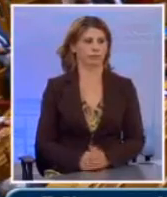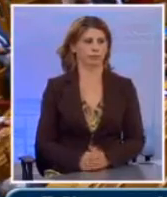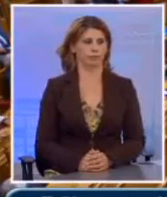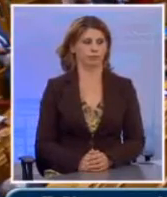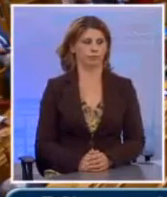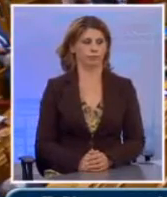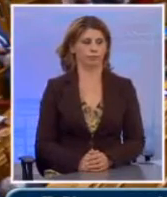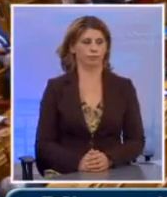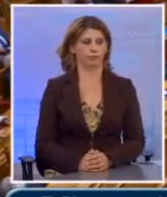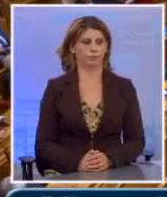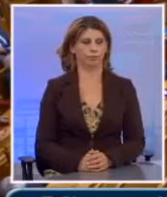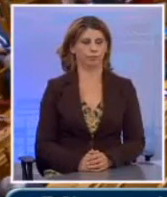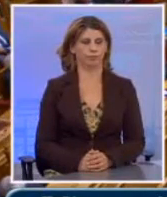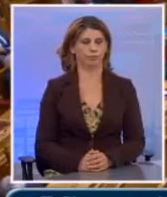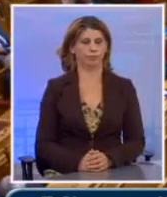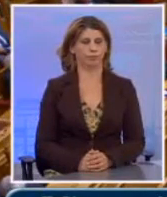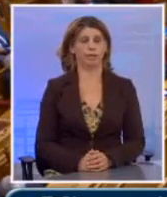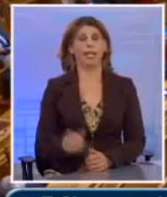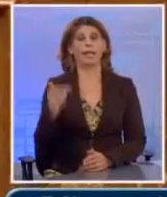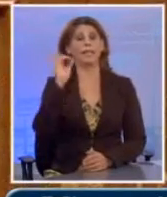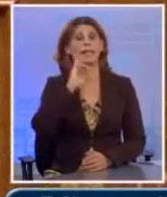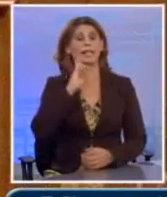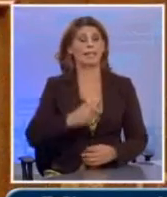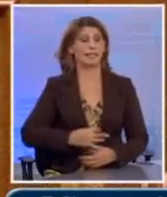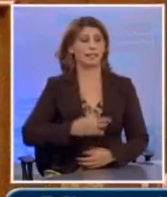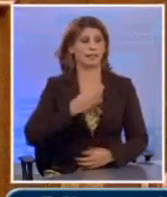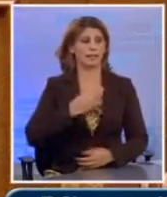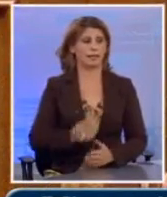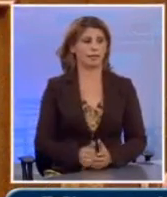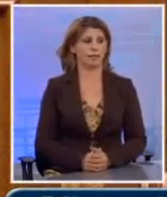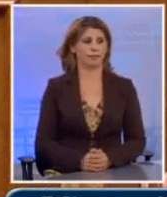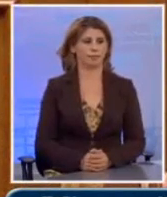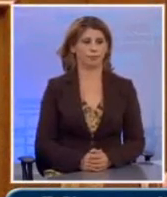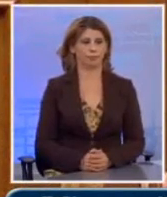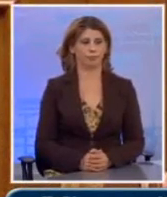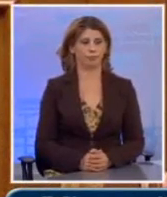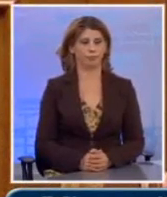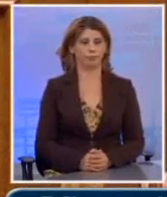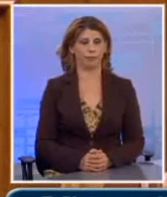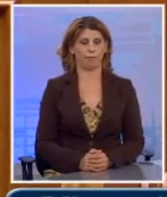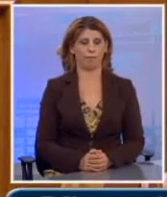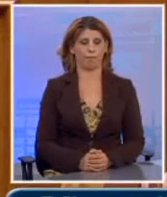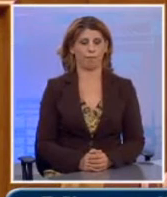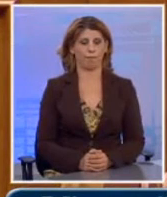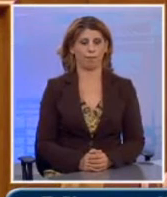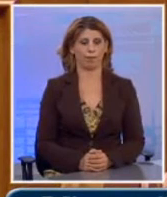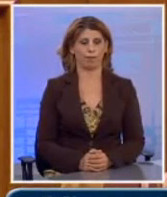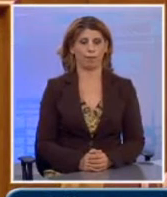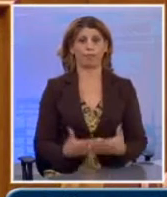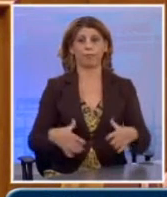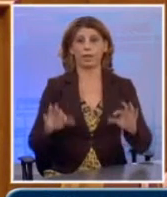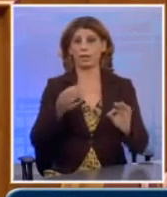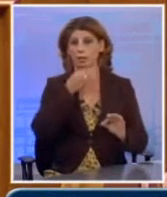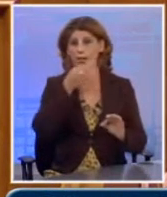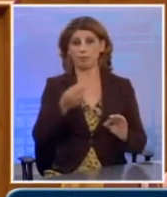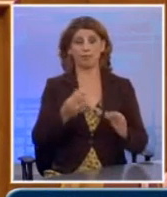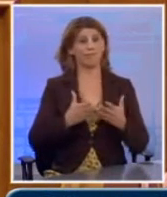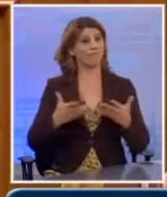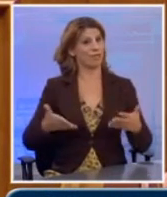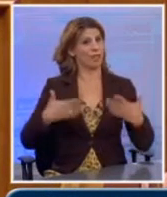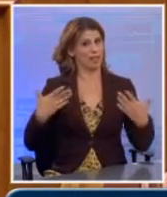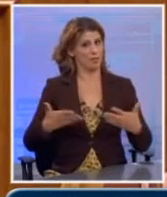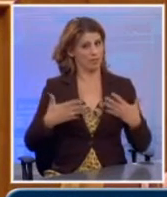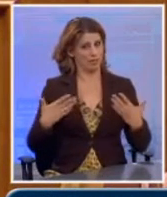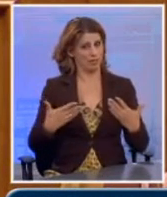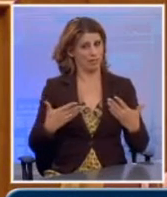Πρόεδρε. Κυρίες και κύριοι, καταρχήν θέλω να πω ότι είμαι ιδιαίτερα χαρούμενος